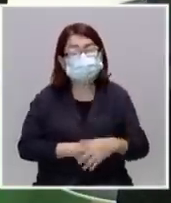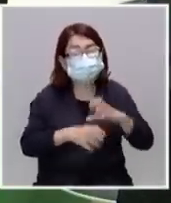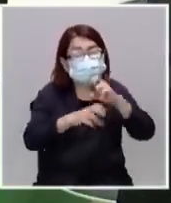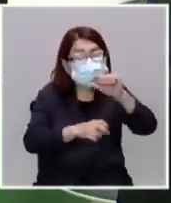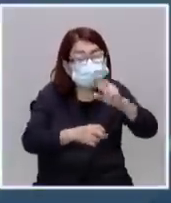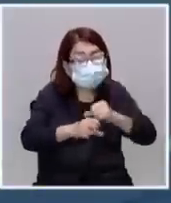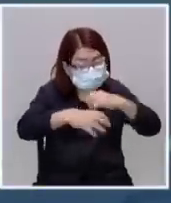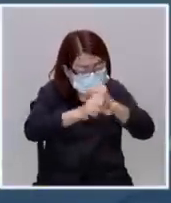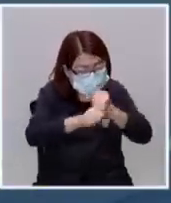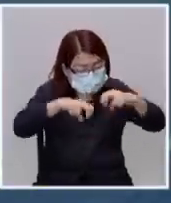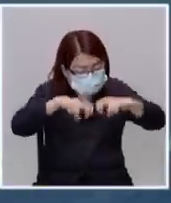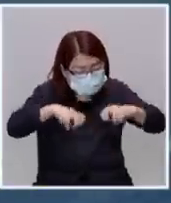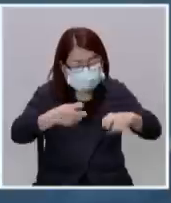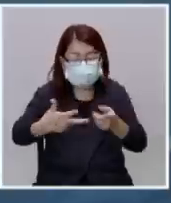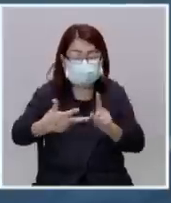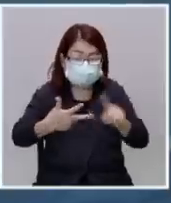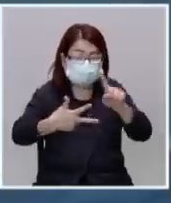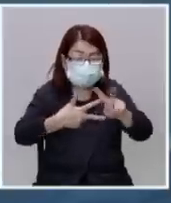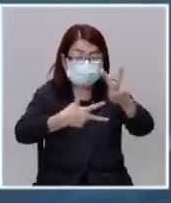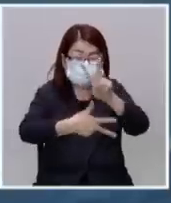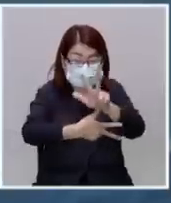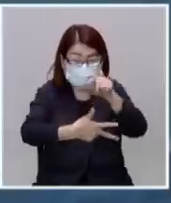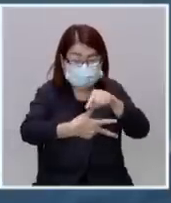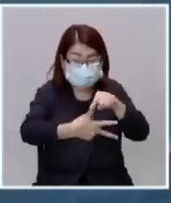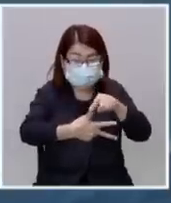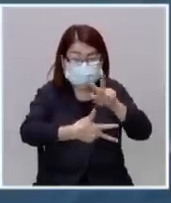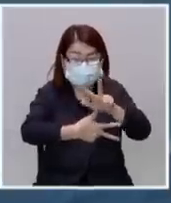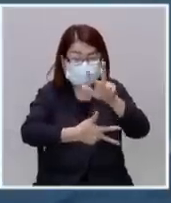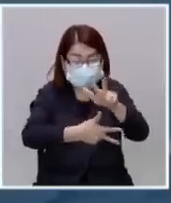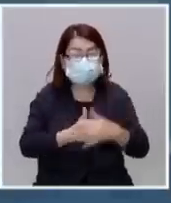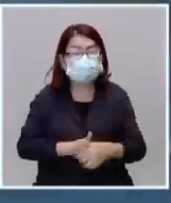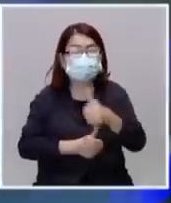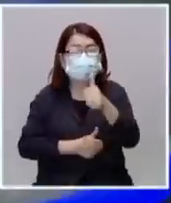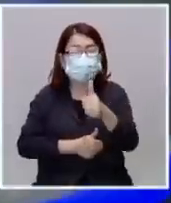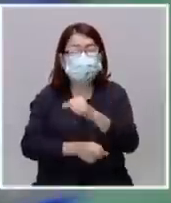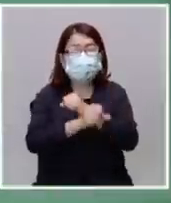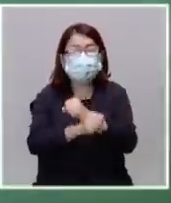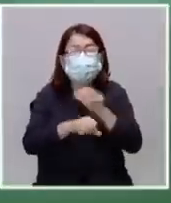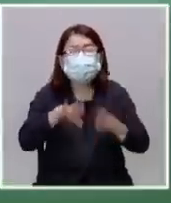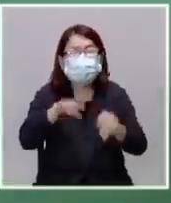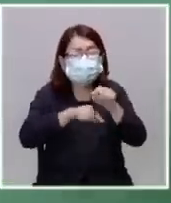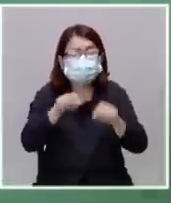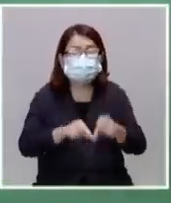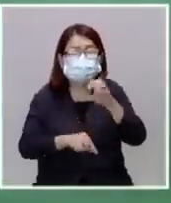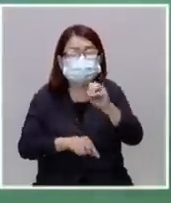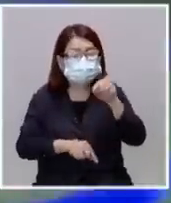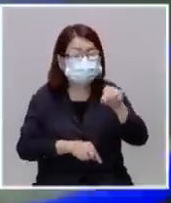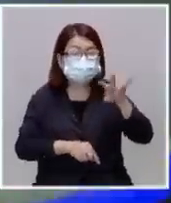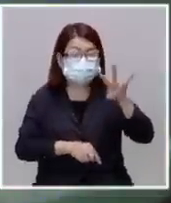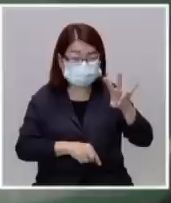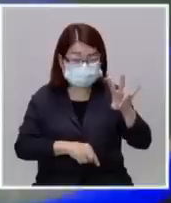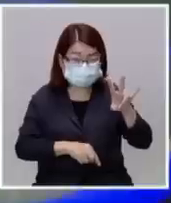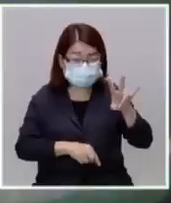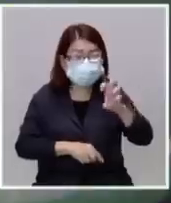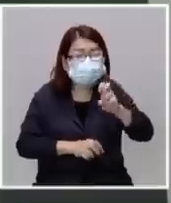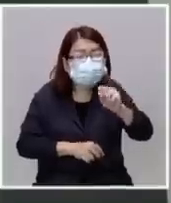างคลินิกในระยะที่3ของวัคซีนซิโนแวคพบว่ามีอัตราการป้องกันการติดเชื้อได้เพียง 50.7% จากการทด